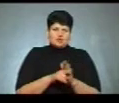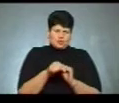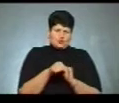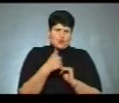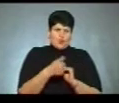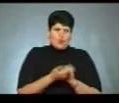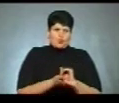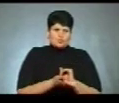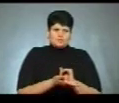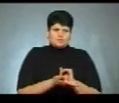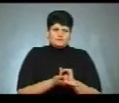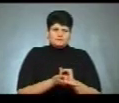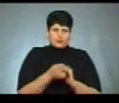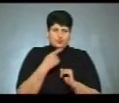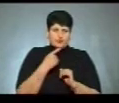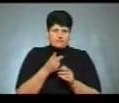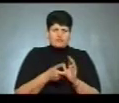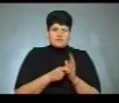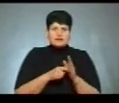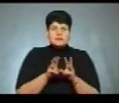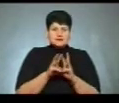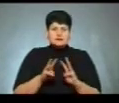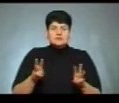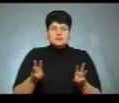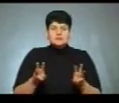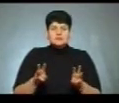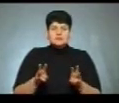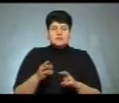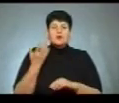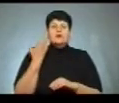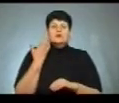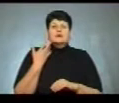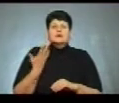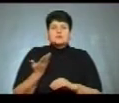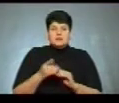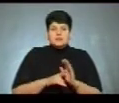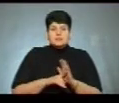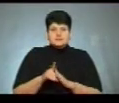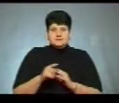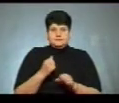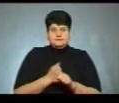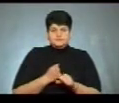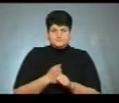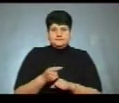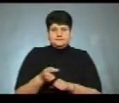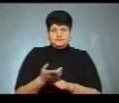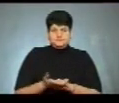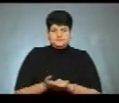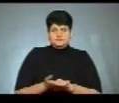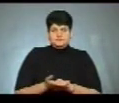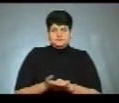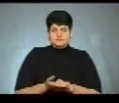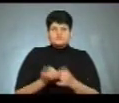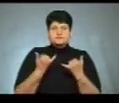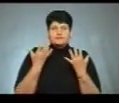року, зокрема про це говорить сайт Кабміну. Відколи безпосередньо вона реалізовується на Тернопільщині? Ну,